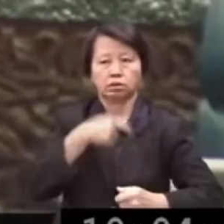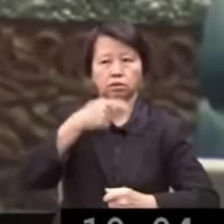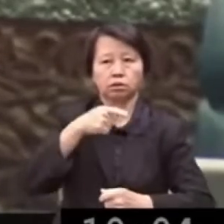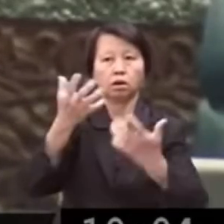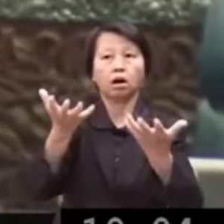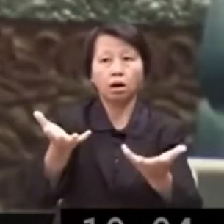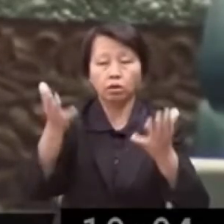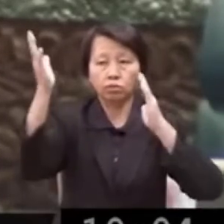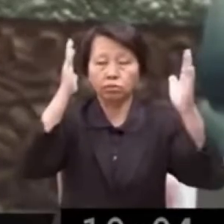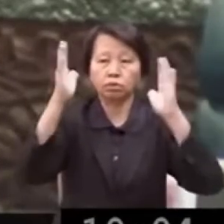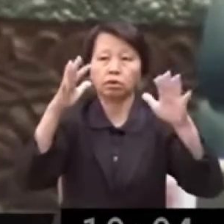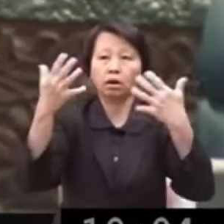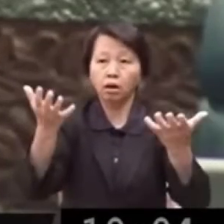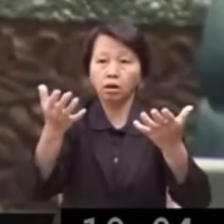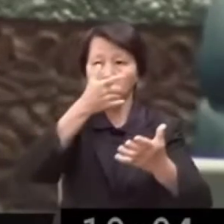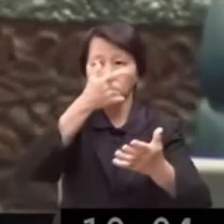pendirian Malaysia